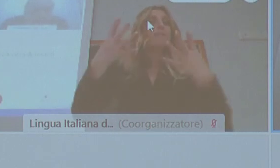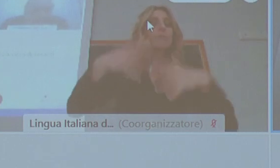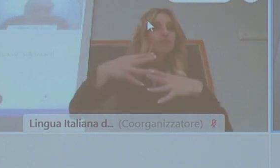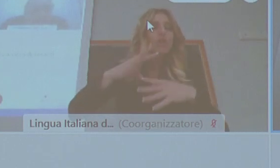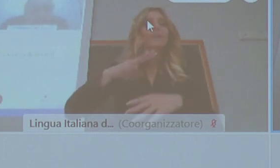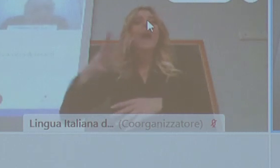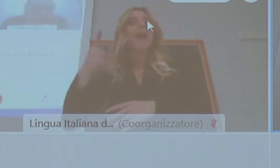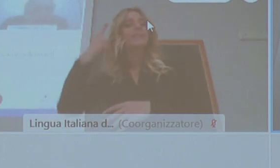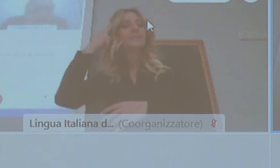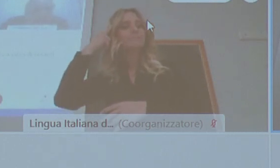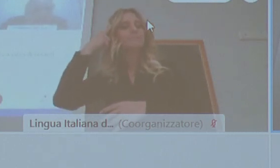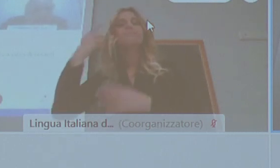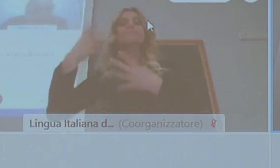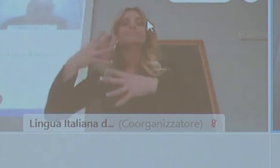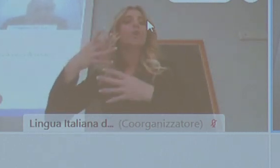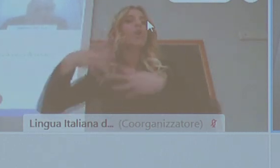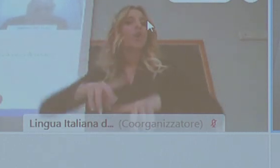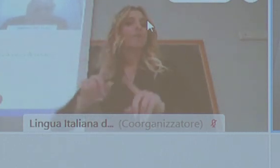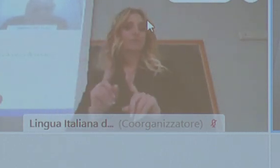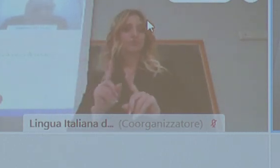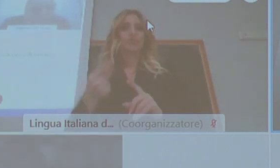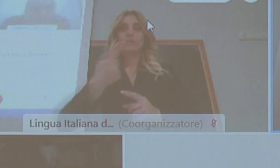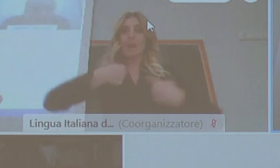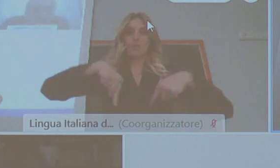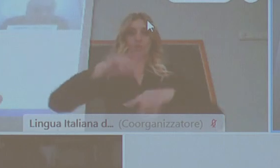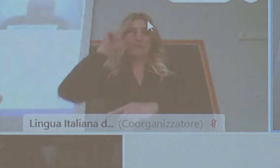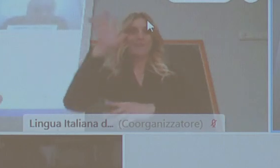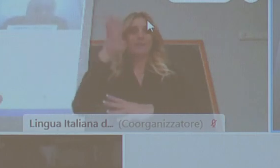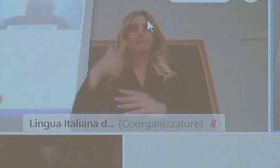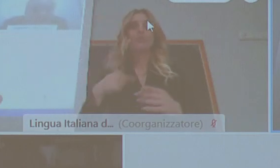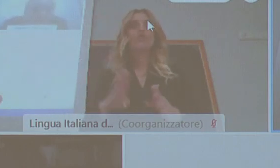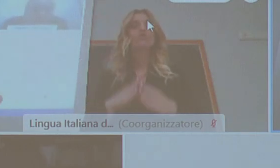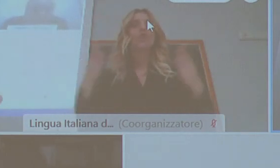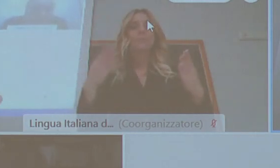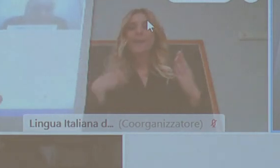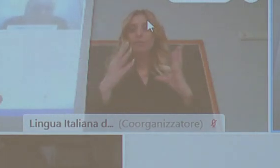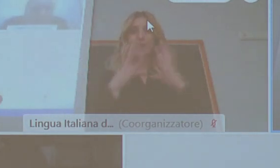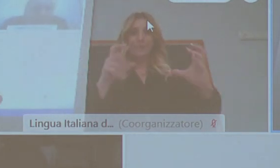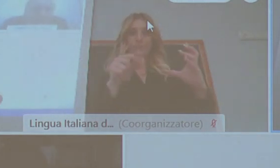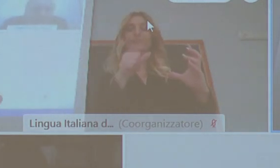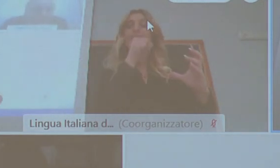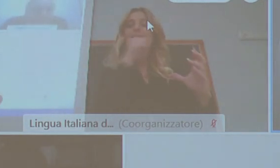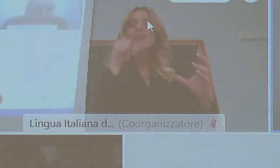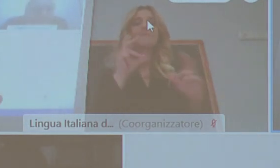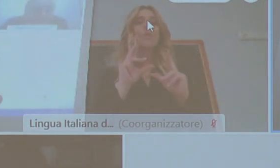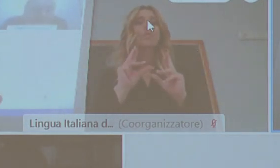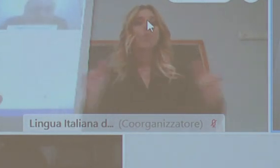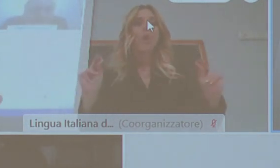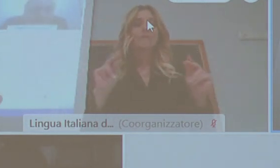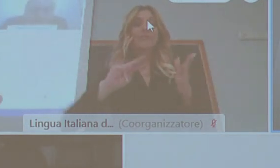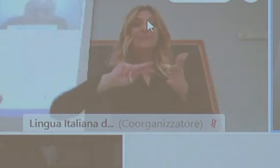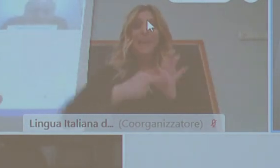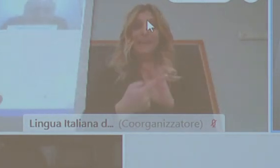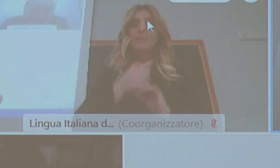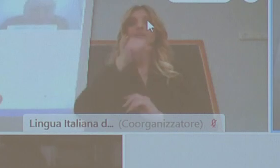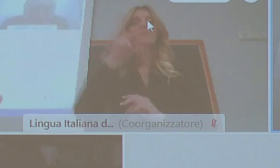per esempio, abbiamo scoperto che le imprese hanno bisogno di nuovi tecnici capaci di coniugare conoscenze